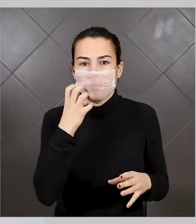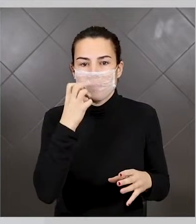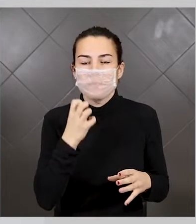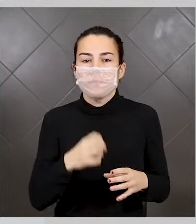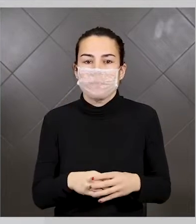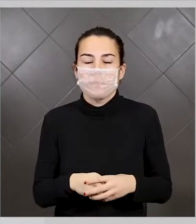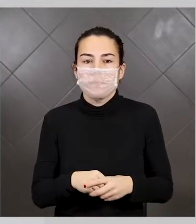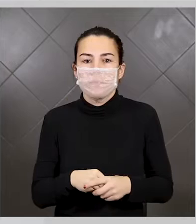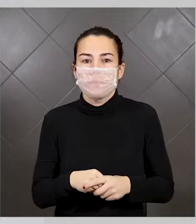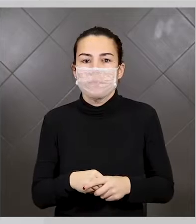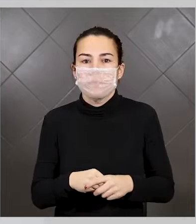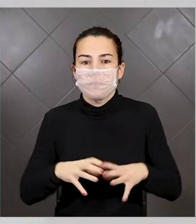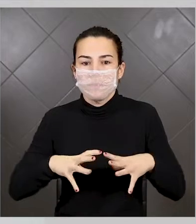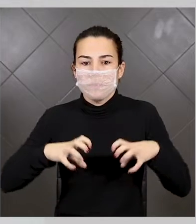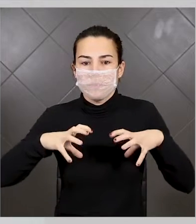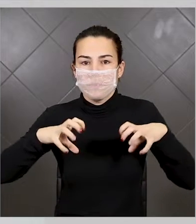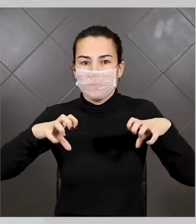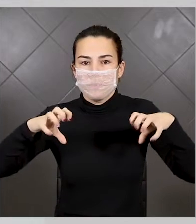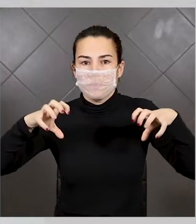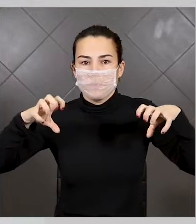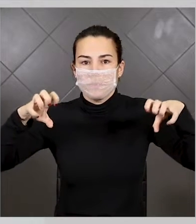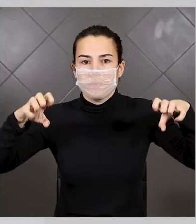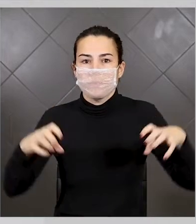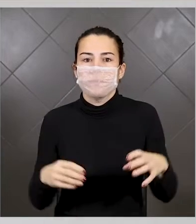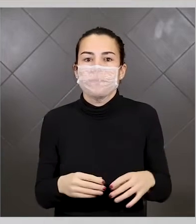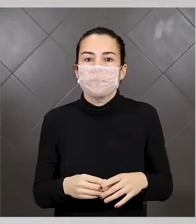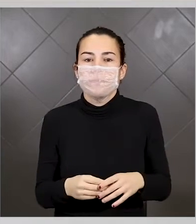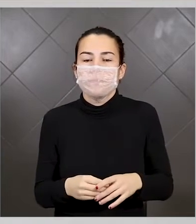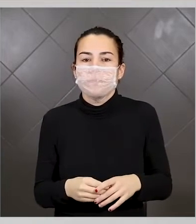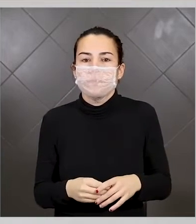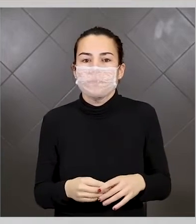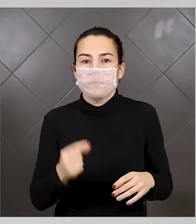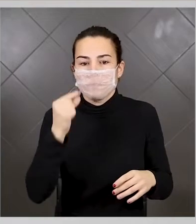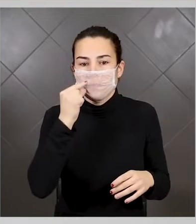i la part per fer l'esponjós és la llet de motlle crua igual.